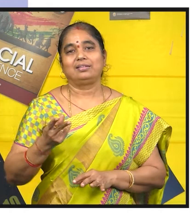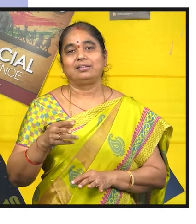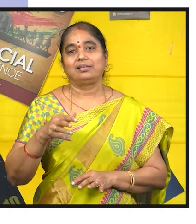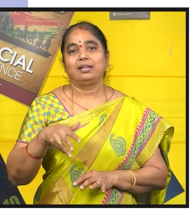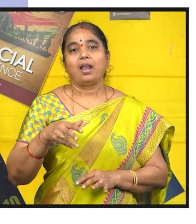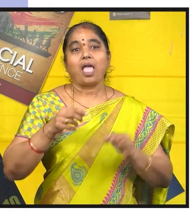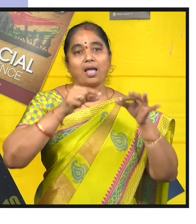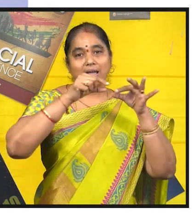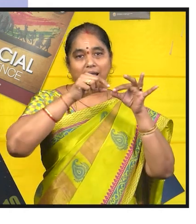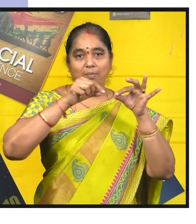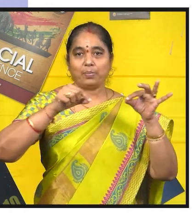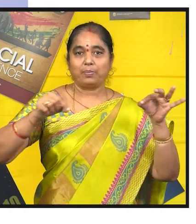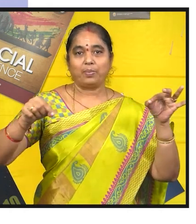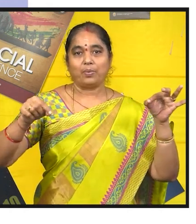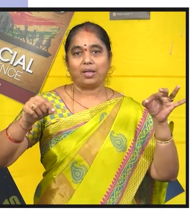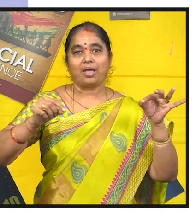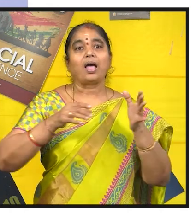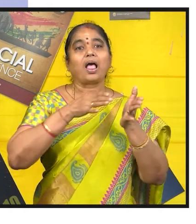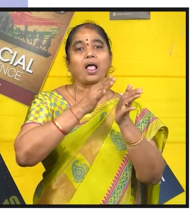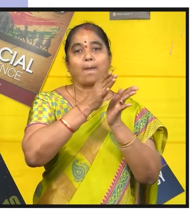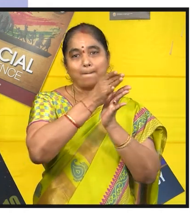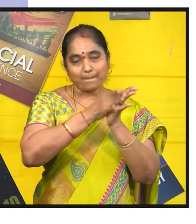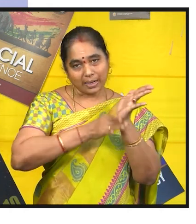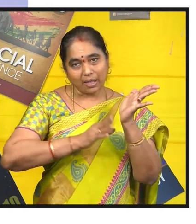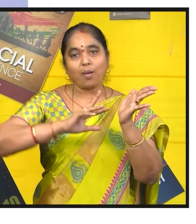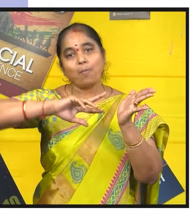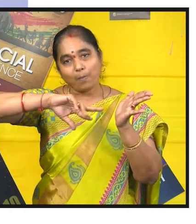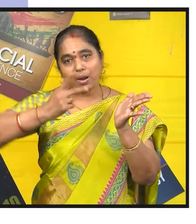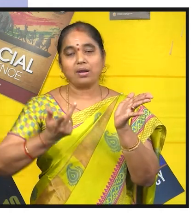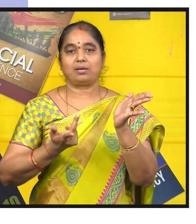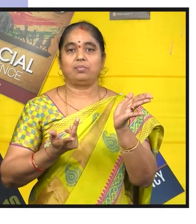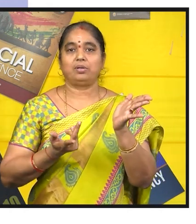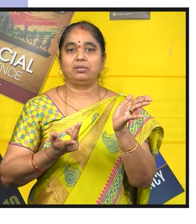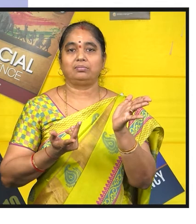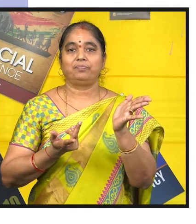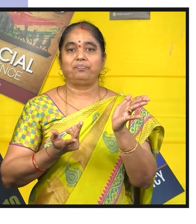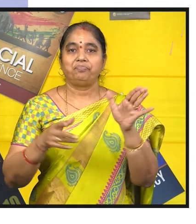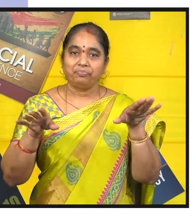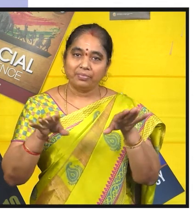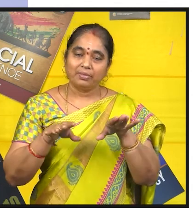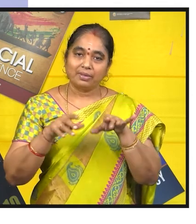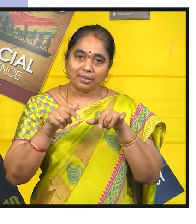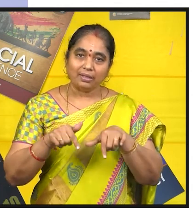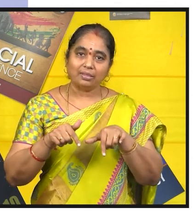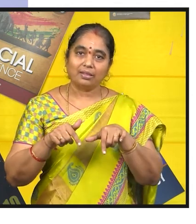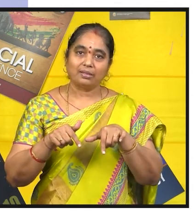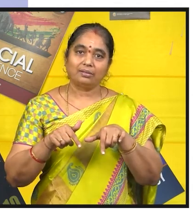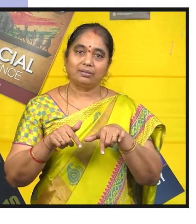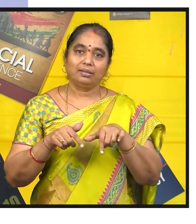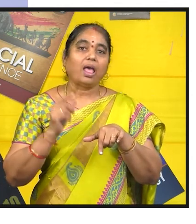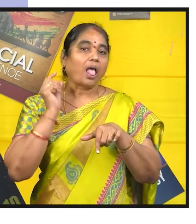வருகிறோம், இவைகளை கம்பியாக நீட்ட முடியும், தகடாக அடிக்க முடியும். எனவே தான் நம்ம என்ன பண்ணுறோம் அப்படின்னு சொன்னால்,